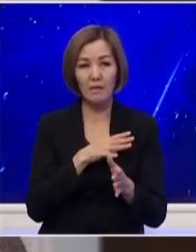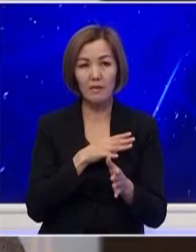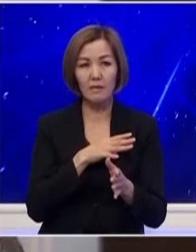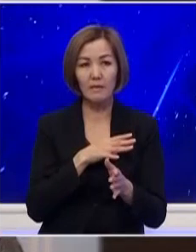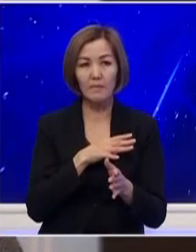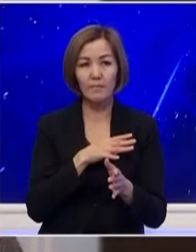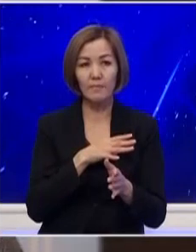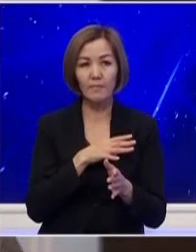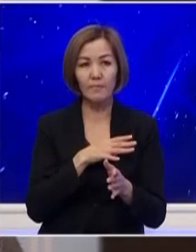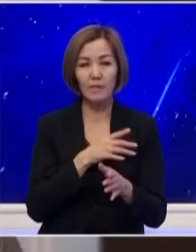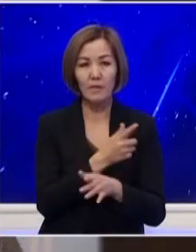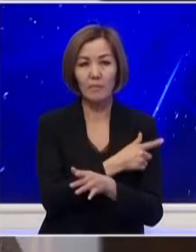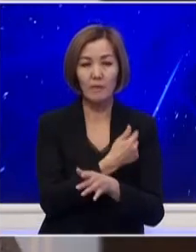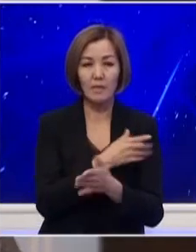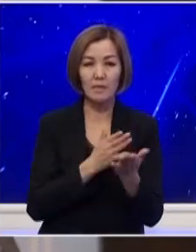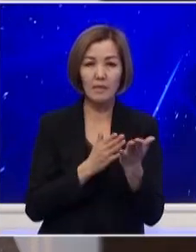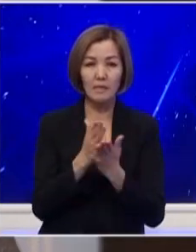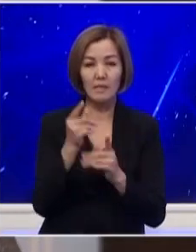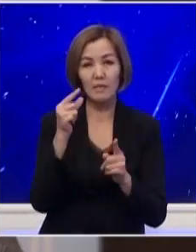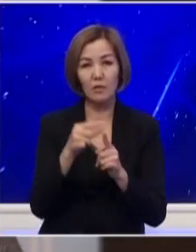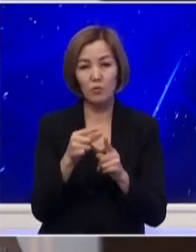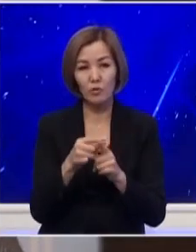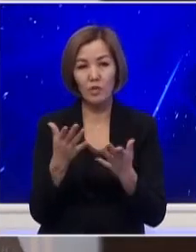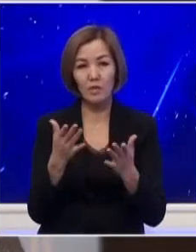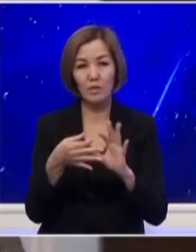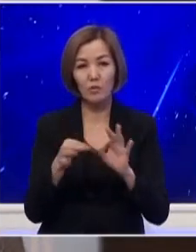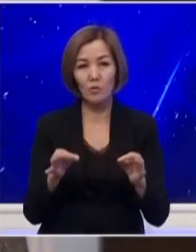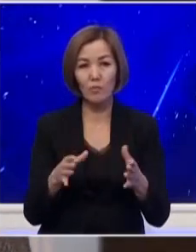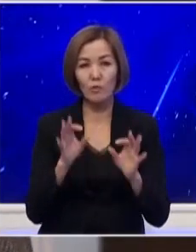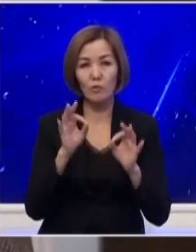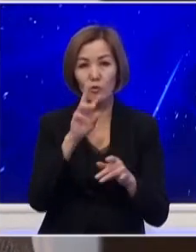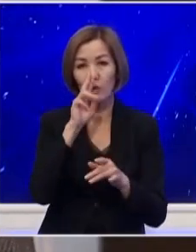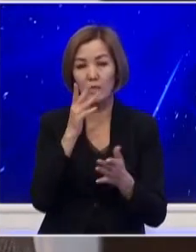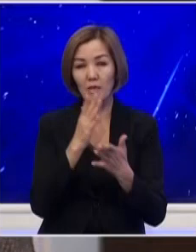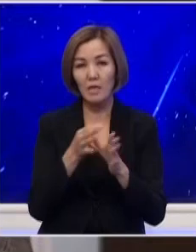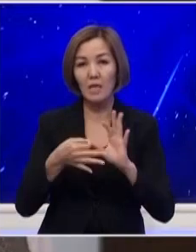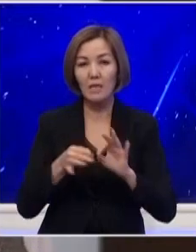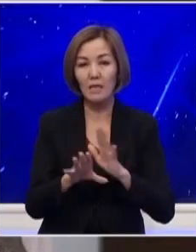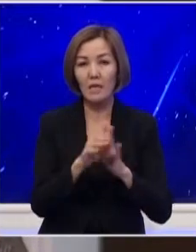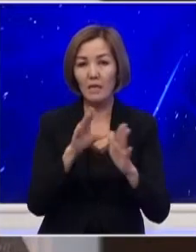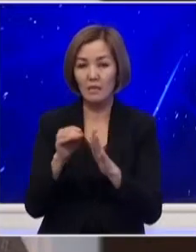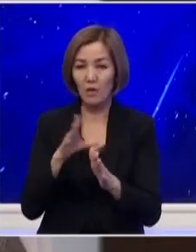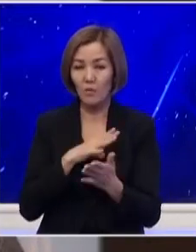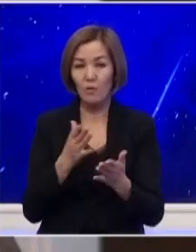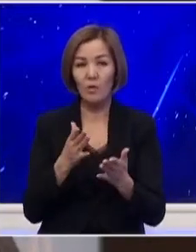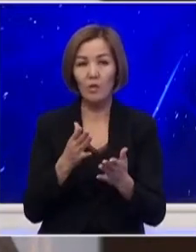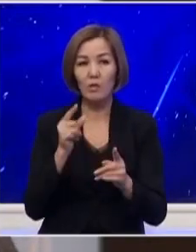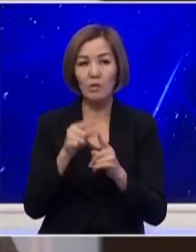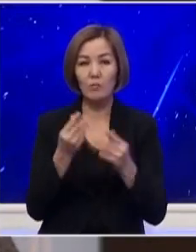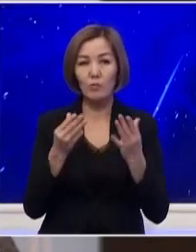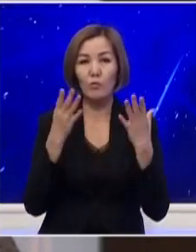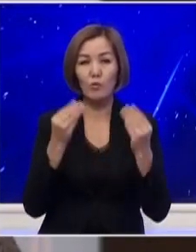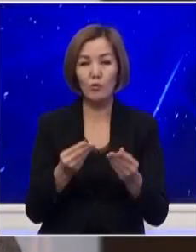ондағы медицина саласындағы терминдердің қаншалықты дұрыс бұрыстығын нақтылау, анықтау, ол терминдердің бүгінгі